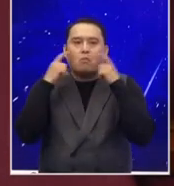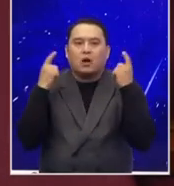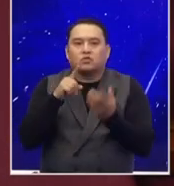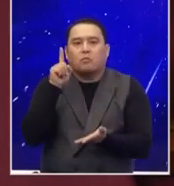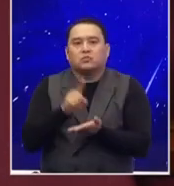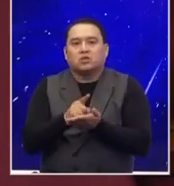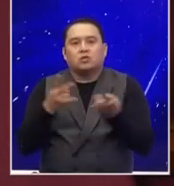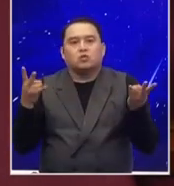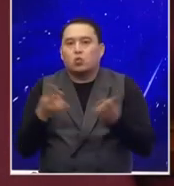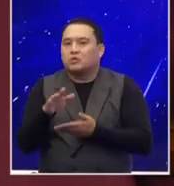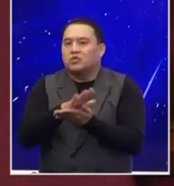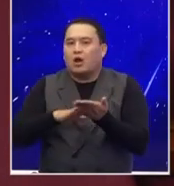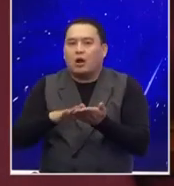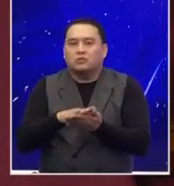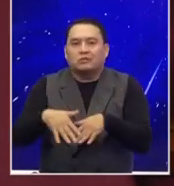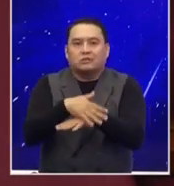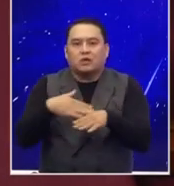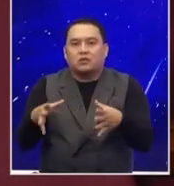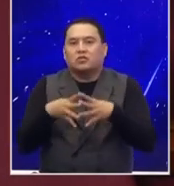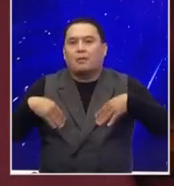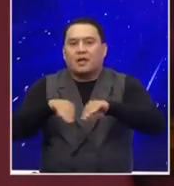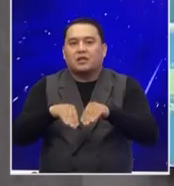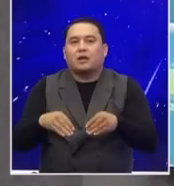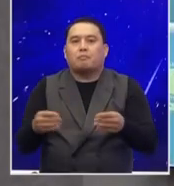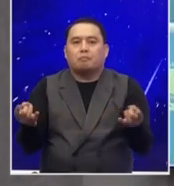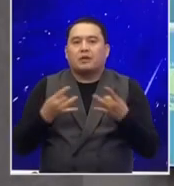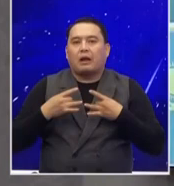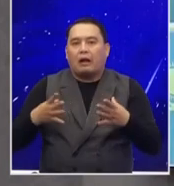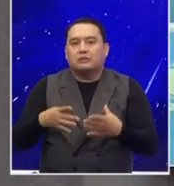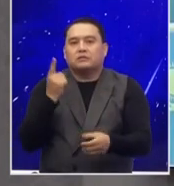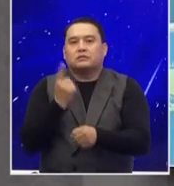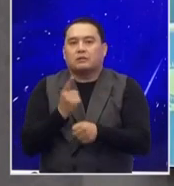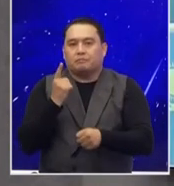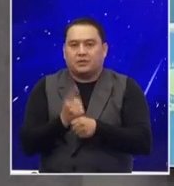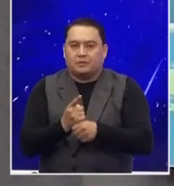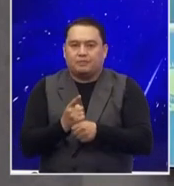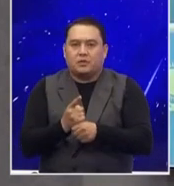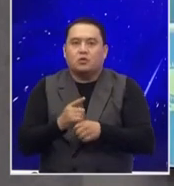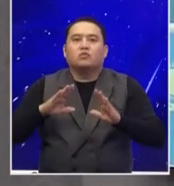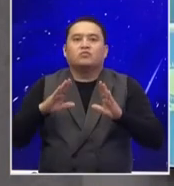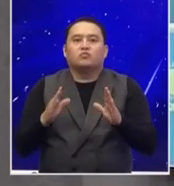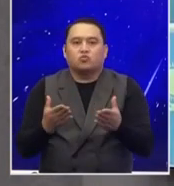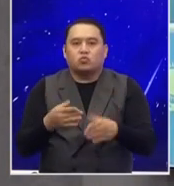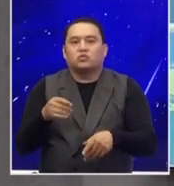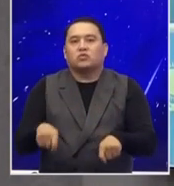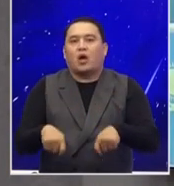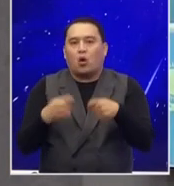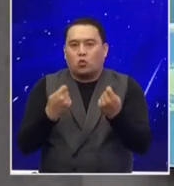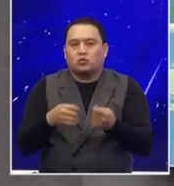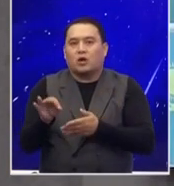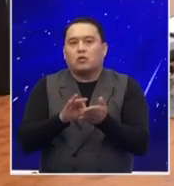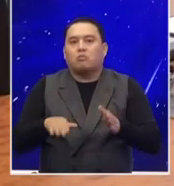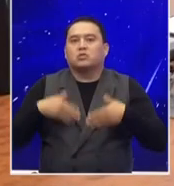масочного режима и никаких массовых и семейных мероприятий, поручил Батыржан Байжуманов. В случае выявления нарушений